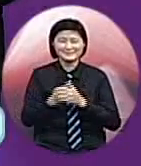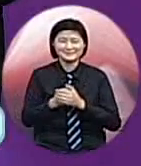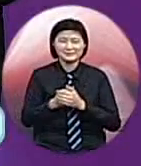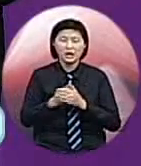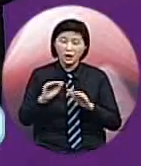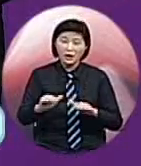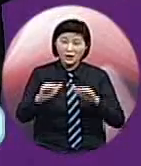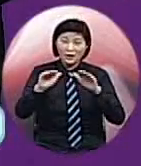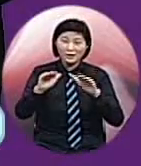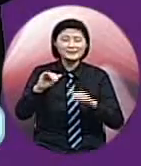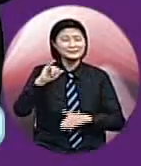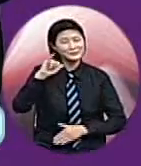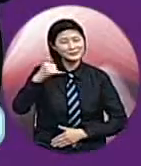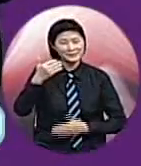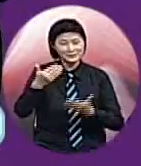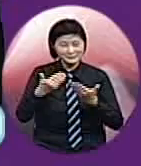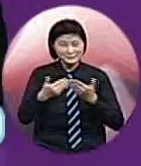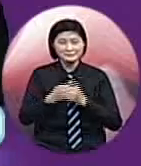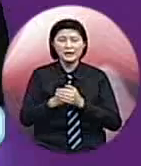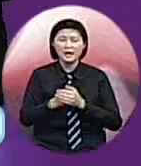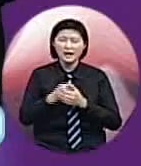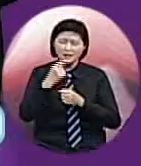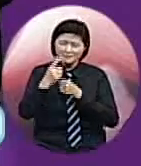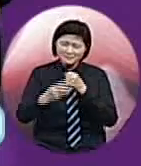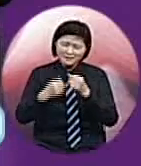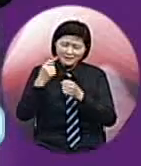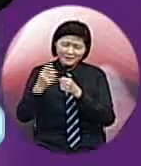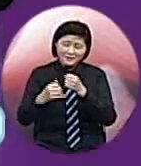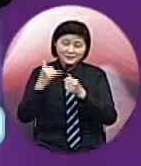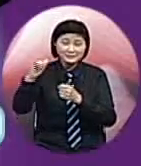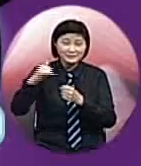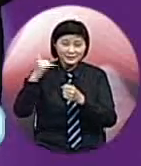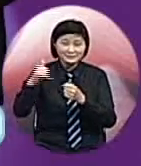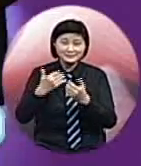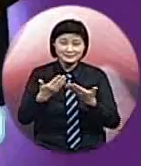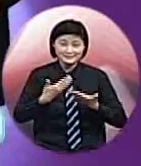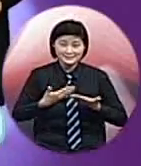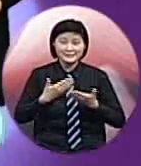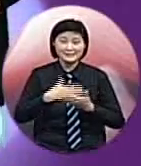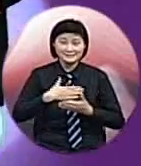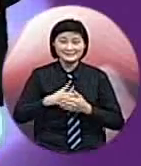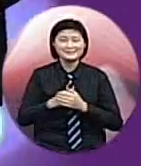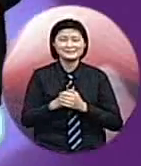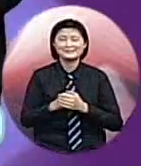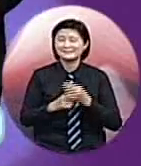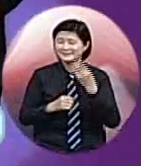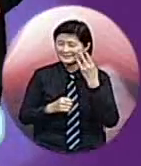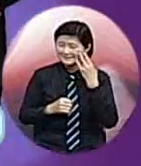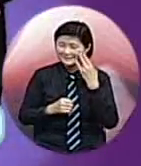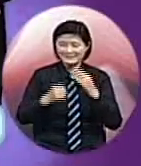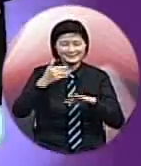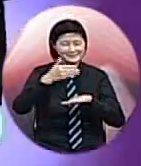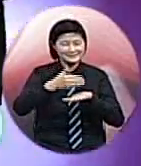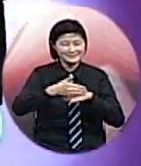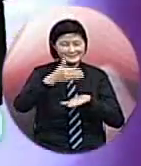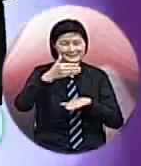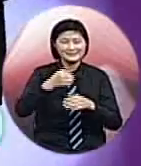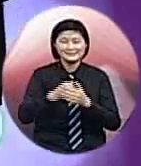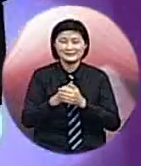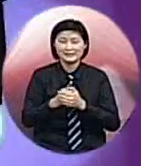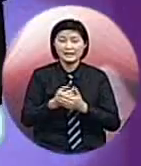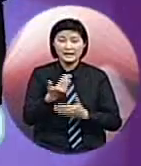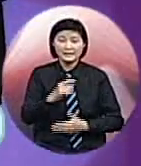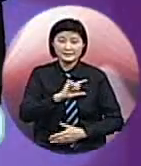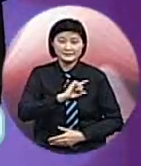얼만큼 컸다고 소식 주시고, 네, 네. 그러면 몇 년간 계속 해주셔야 돼요. 예, 알겠습니다. 네, 고맙습니다. 아버님 전함이